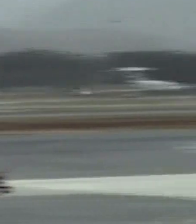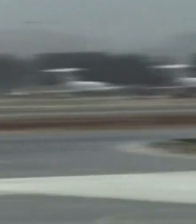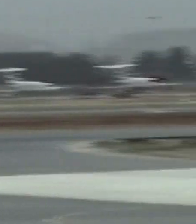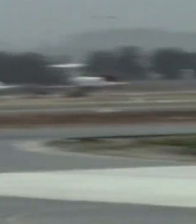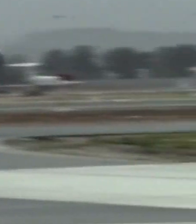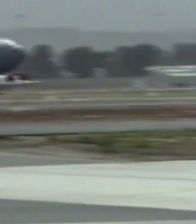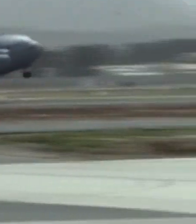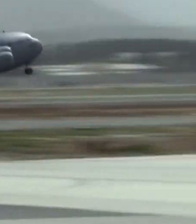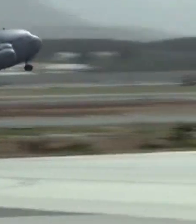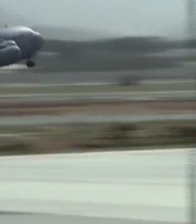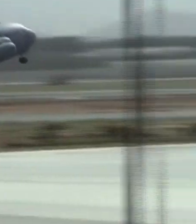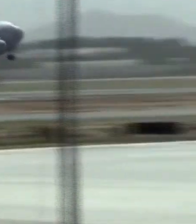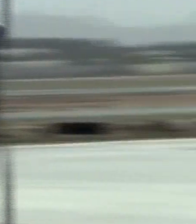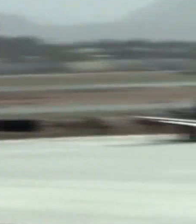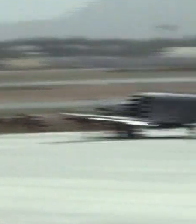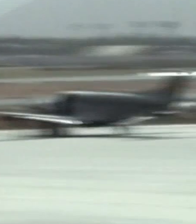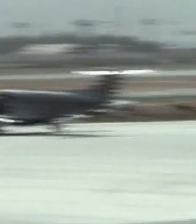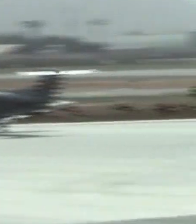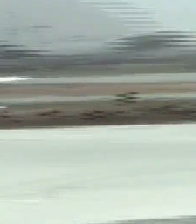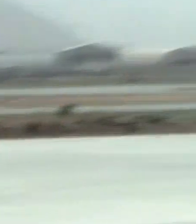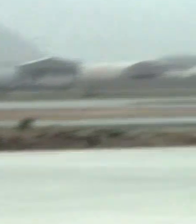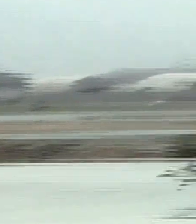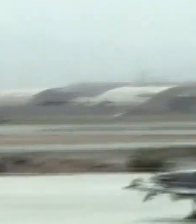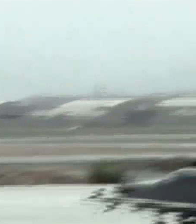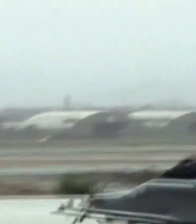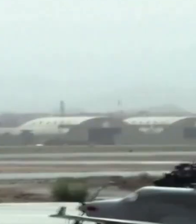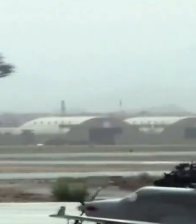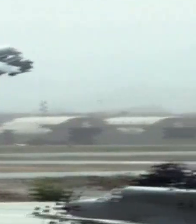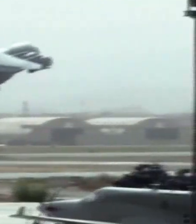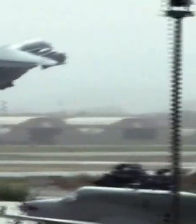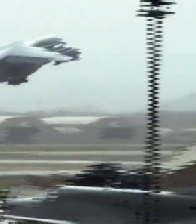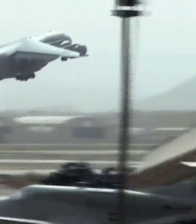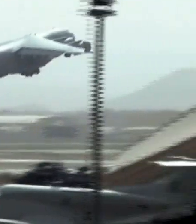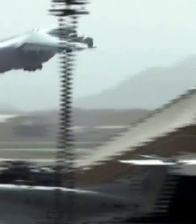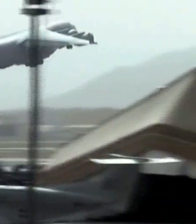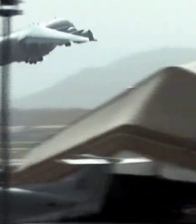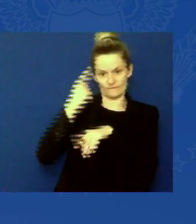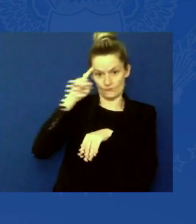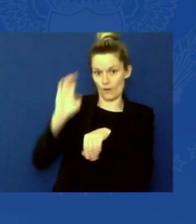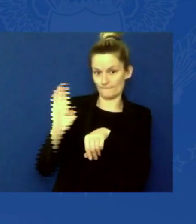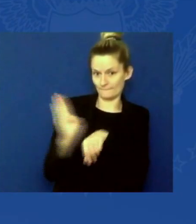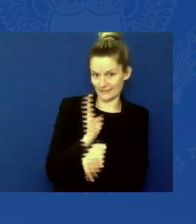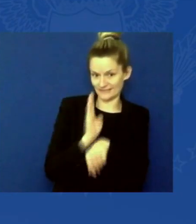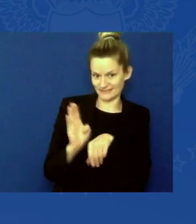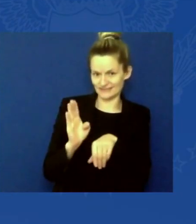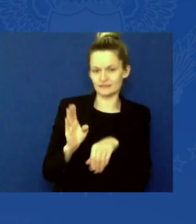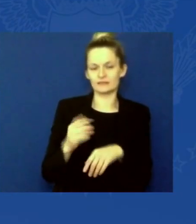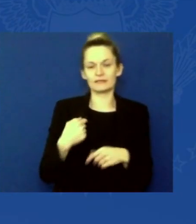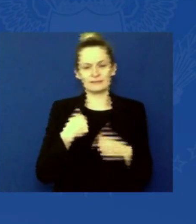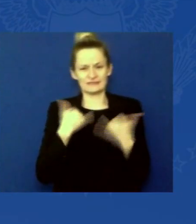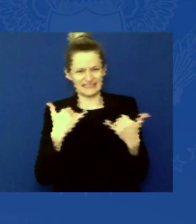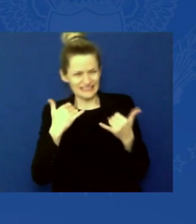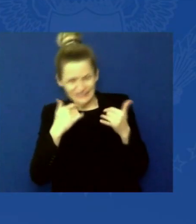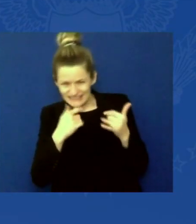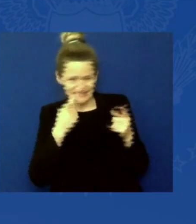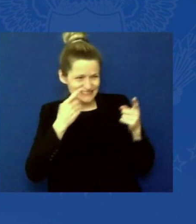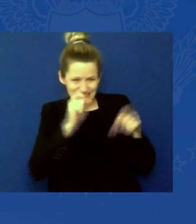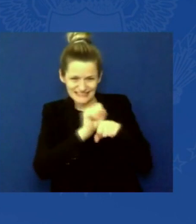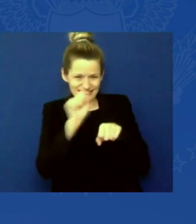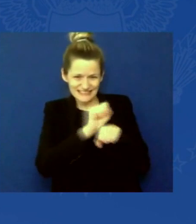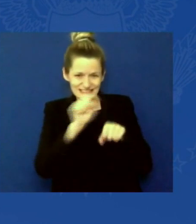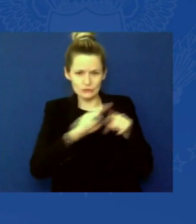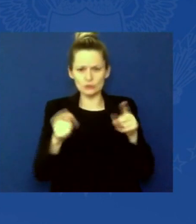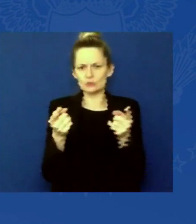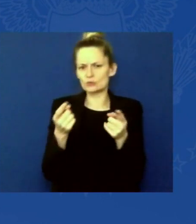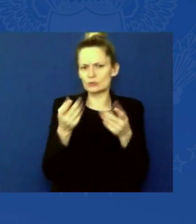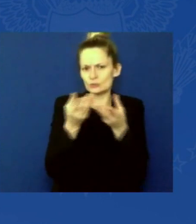动民间后备航空队协助科布尔机场的撤离行动。 These Civil Reserve flights will be